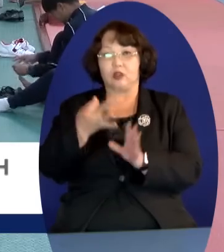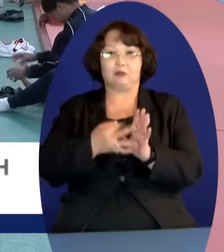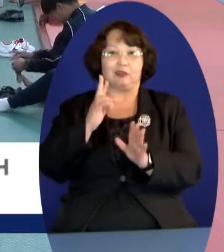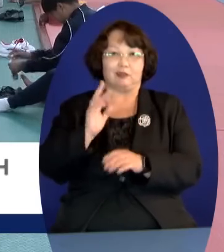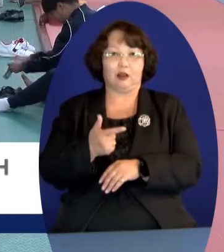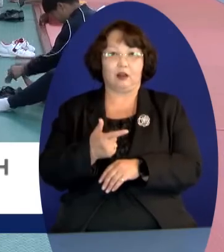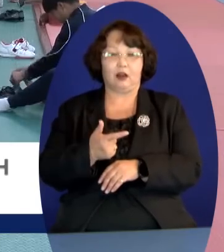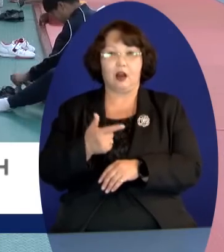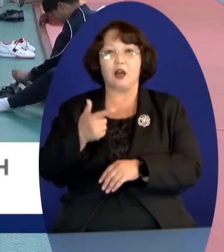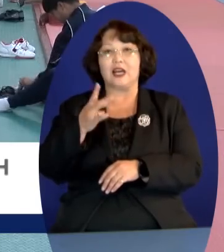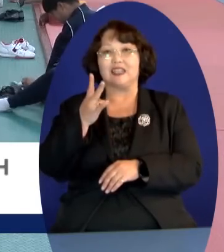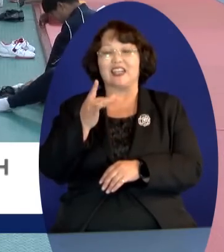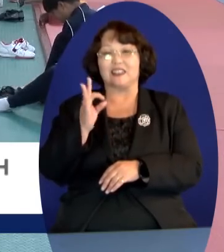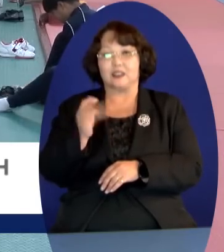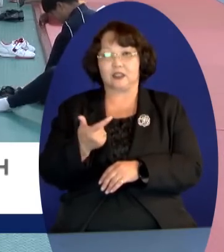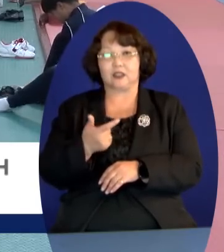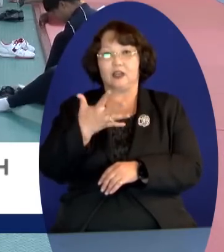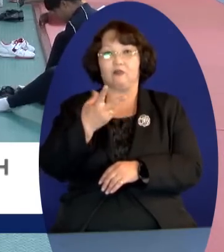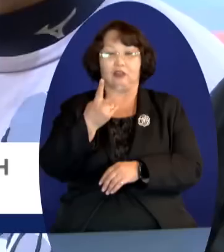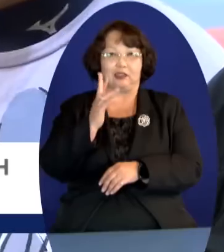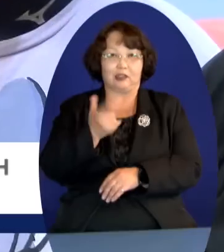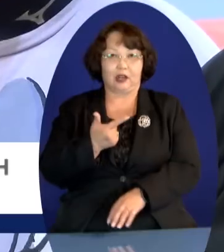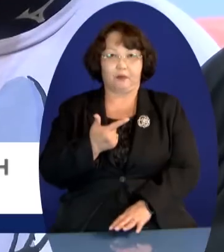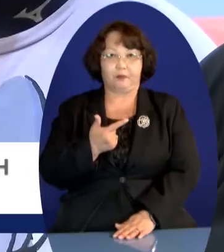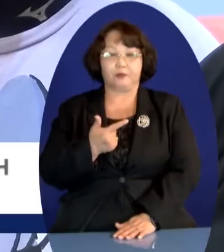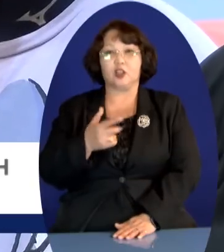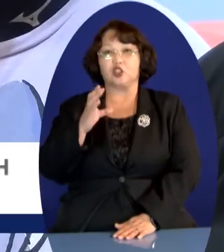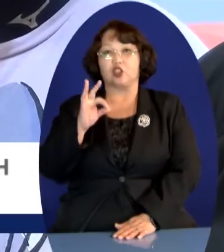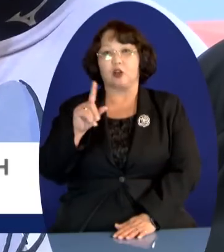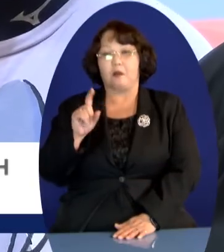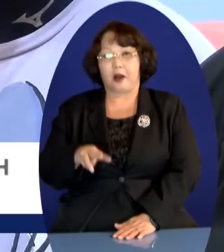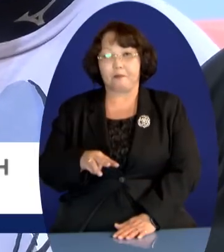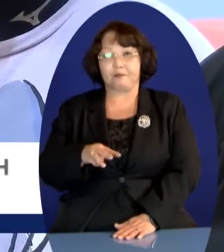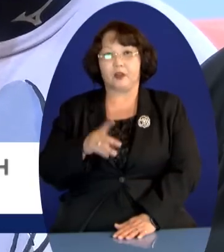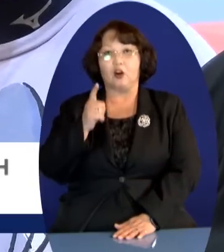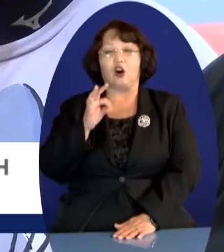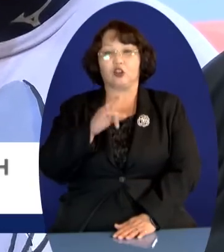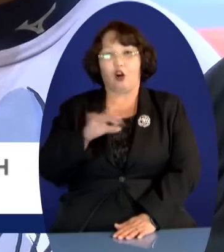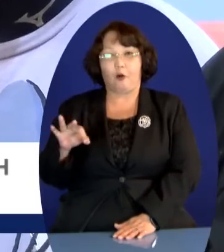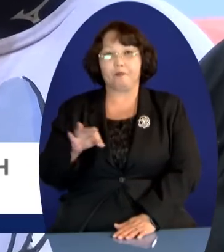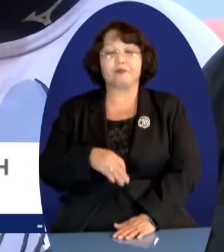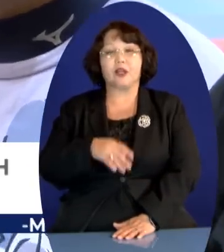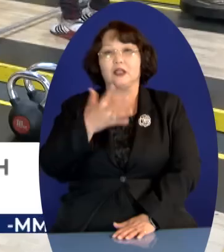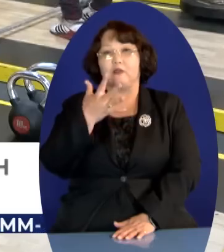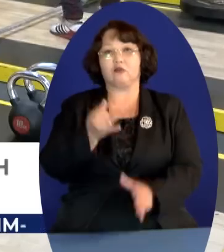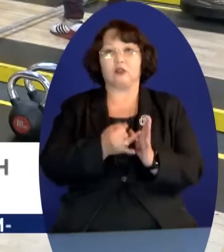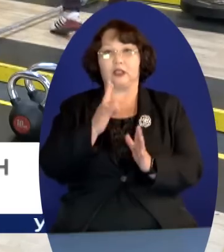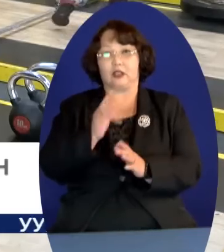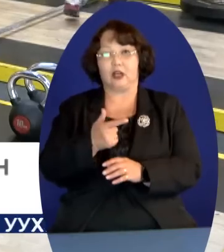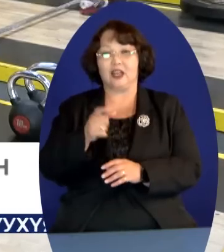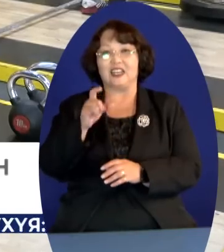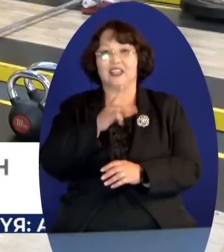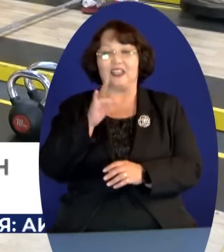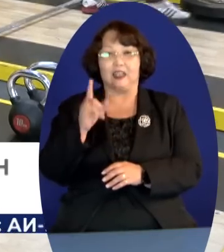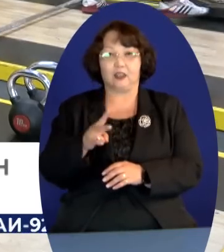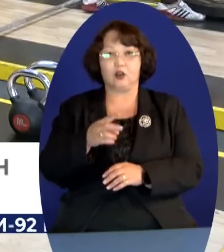ус хэмжээний мастер Ганбаатарын Наран Цэцэг 52 кг жин лавксүрэнгийн Сосор Барам бишрэлтийн хорлоод 57 кг жин лавк тоогийн